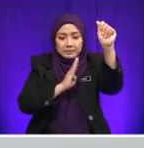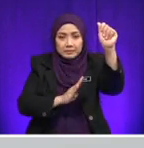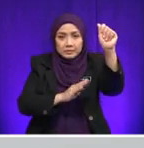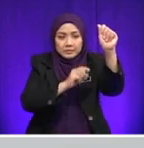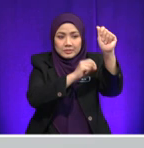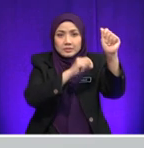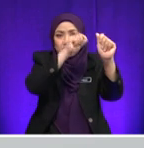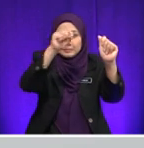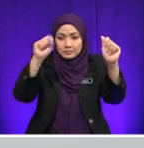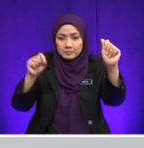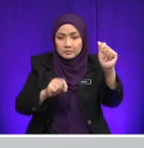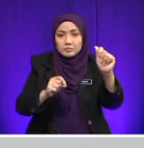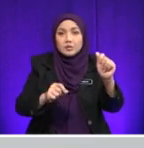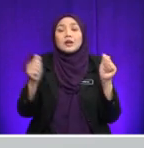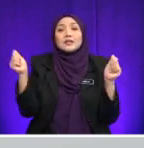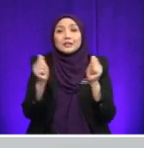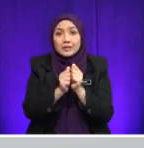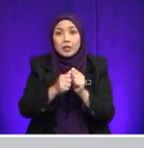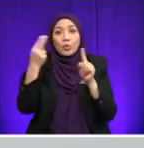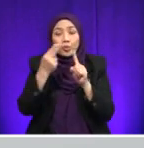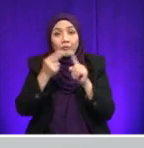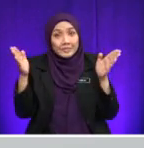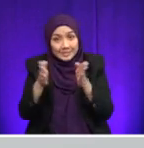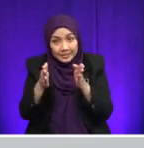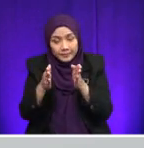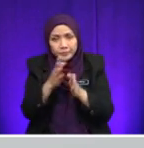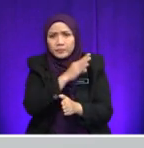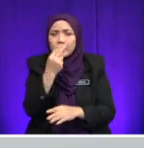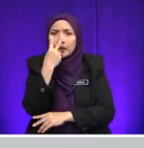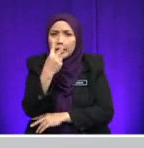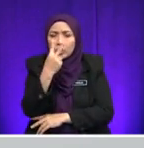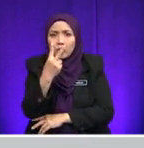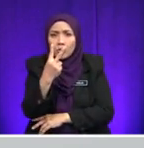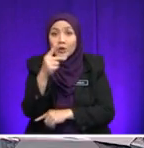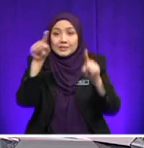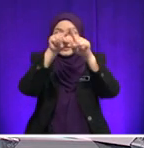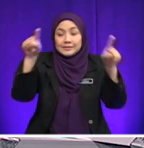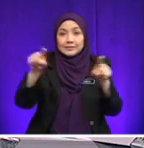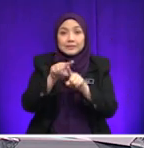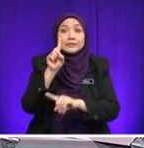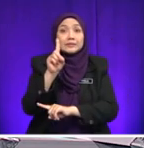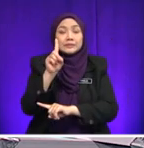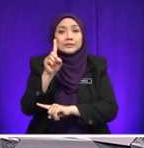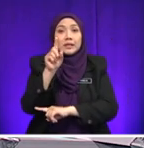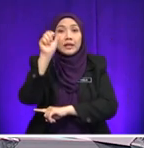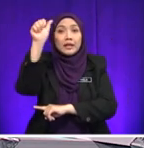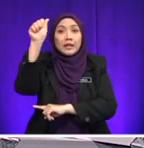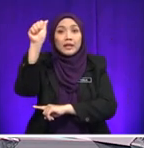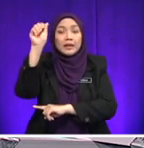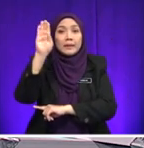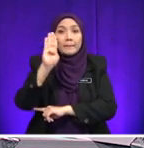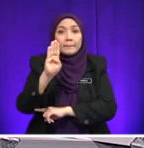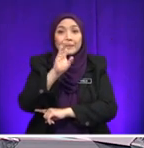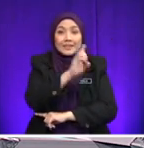dengan huruf kecil Oke dan kita tengok dulu segitiga pertama segitiga EBD